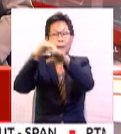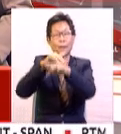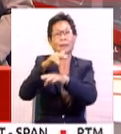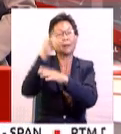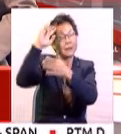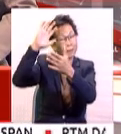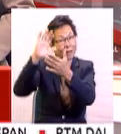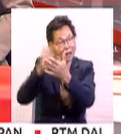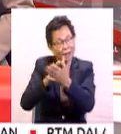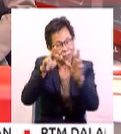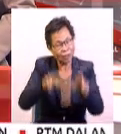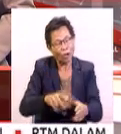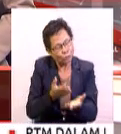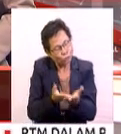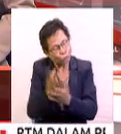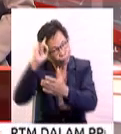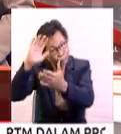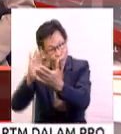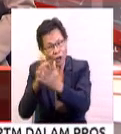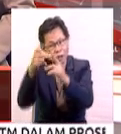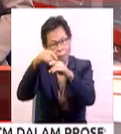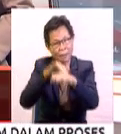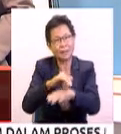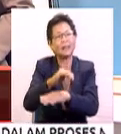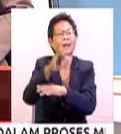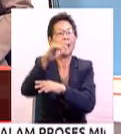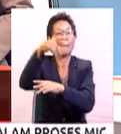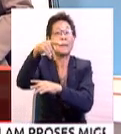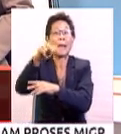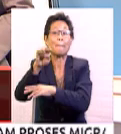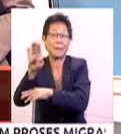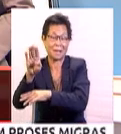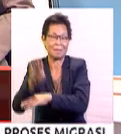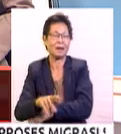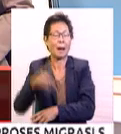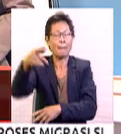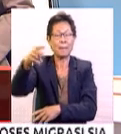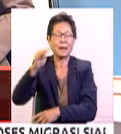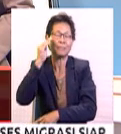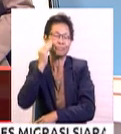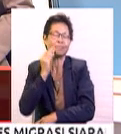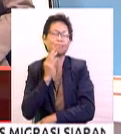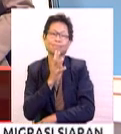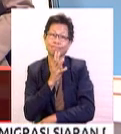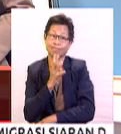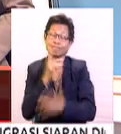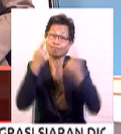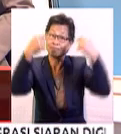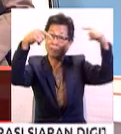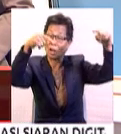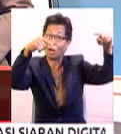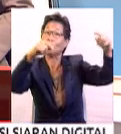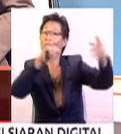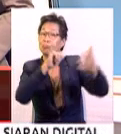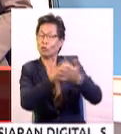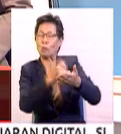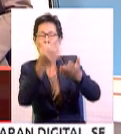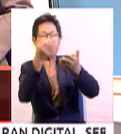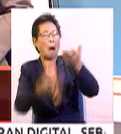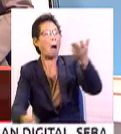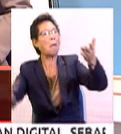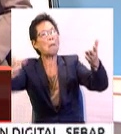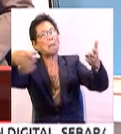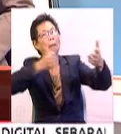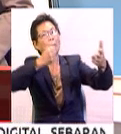terus setia memberi kepercayaan kepada institusi itu. Perdana Menteri Tun Dr. Mahathir Mohamad berkata pencapaian tersebut gagal